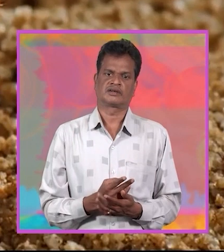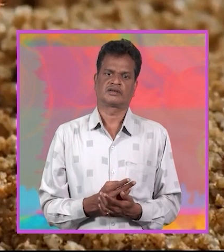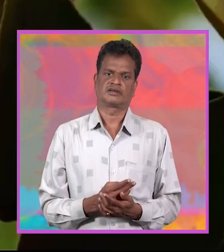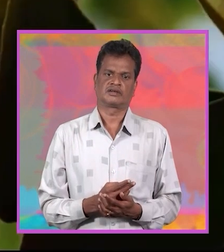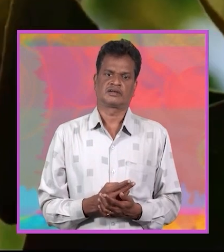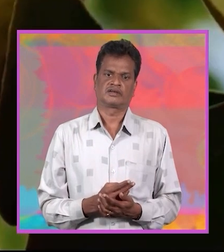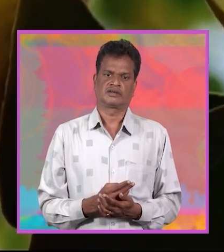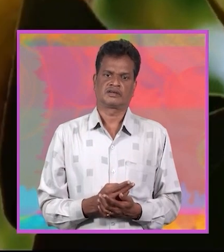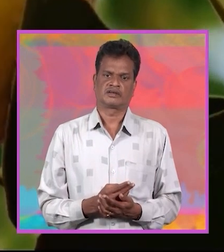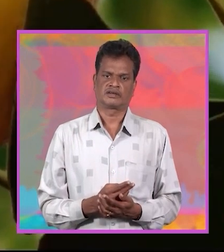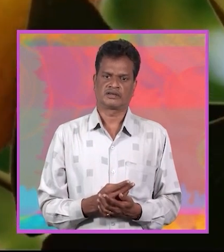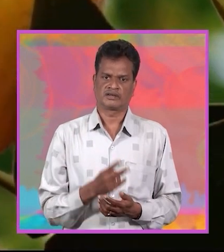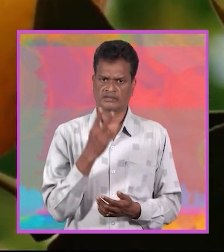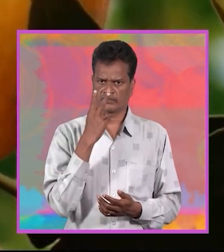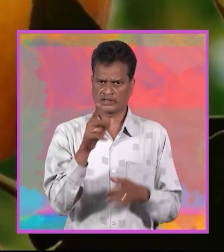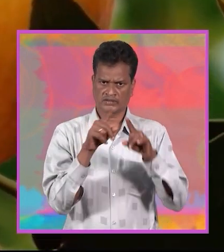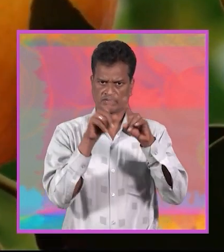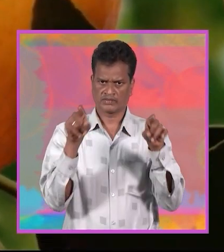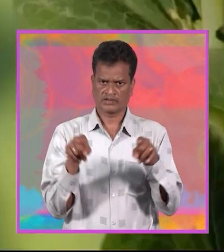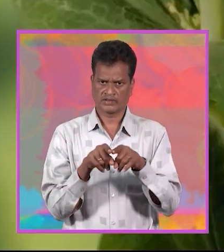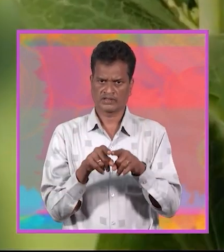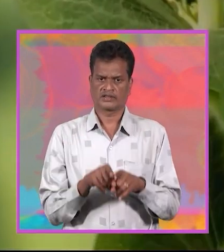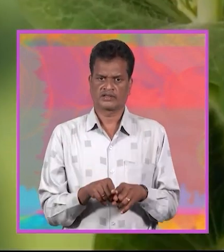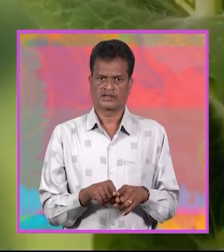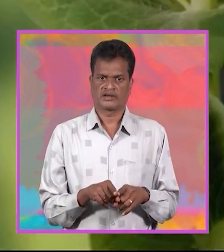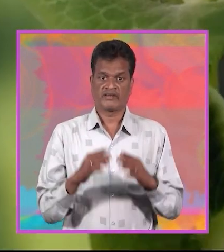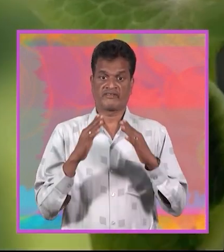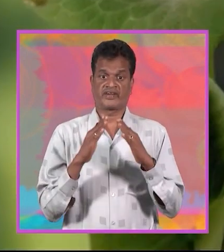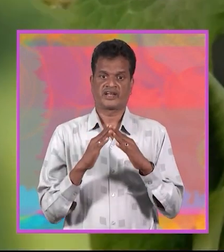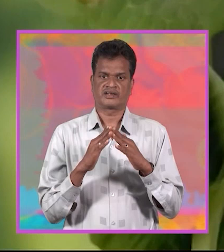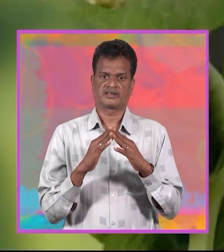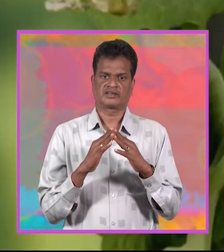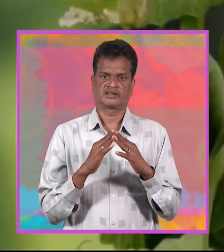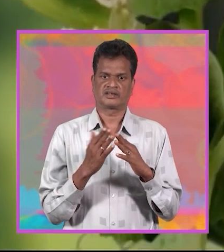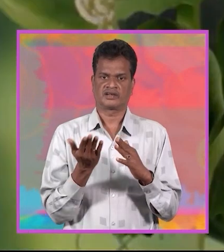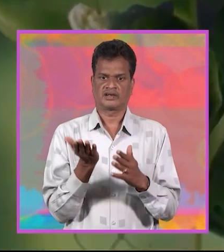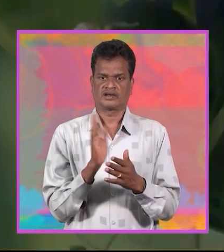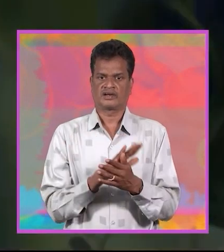இங்கே படத்தில் பாருங்கள், வீடு இருக்கு, அடுத்து